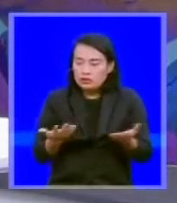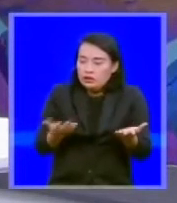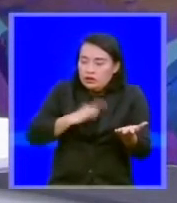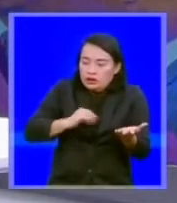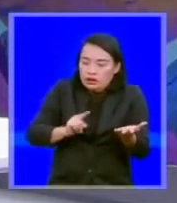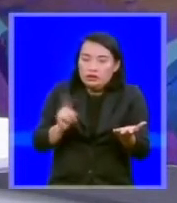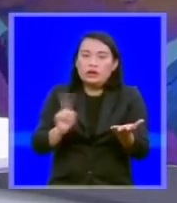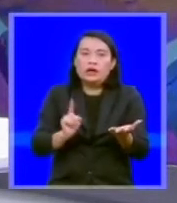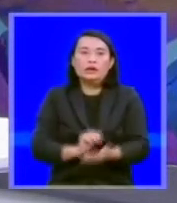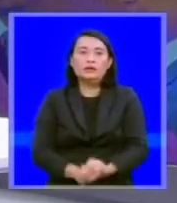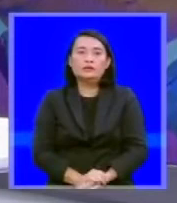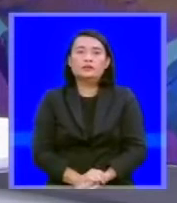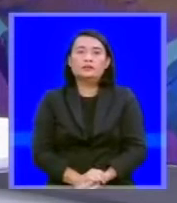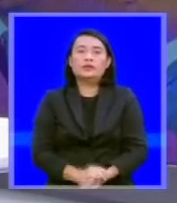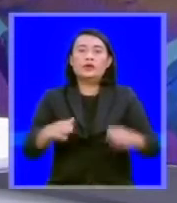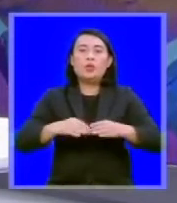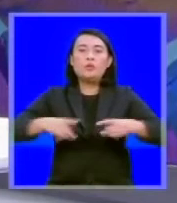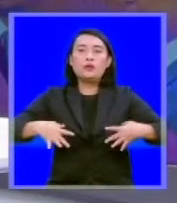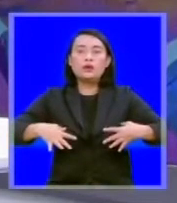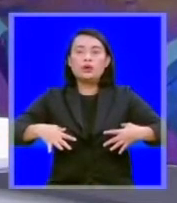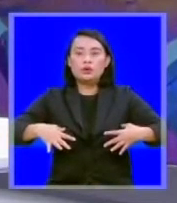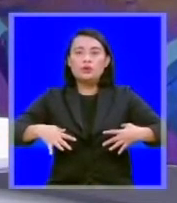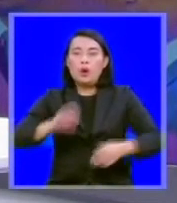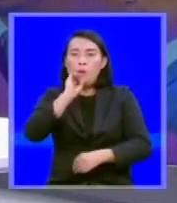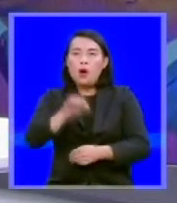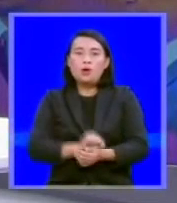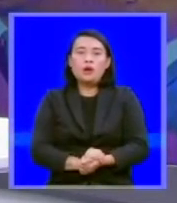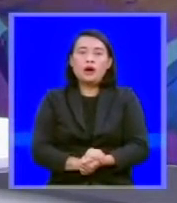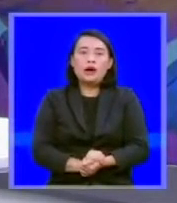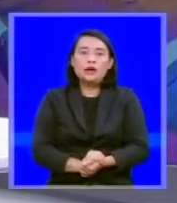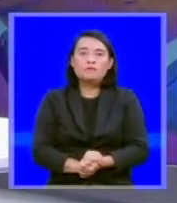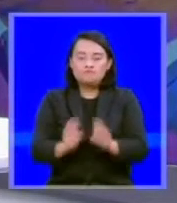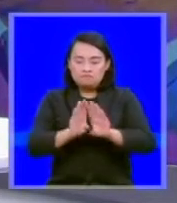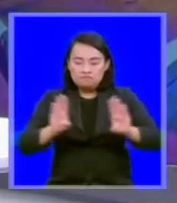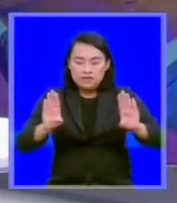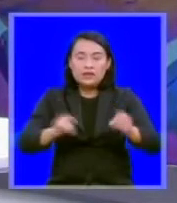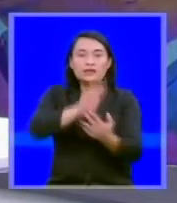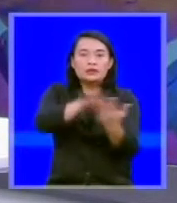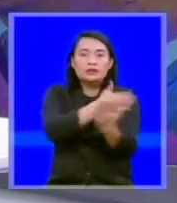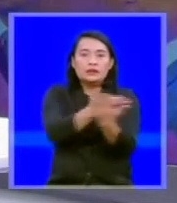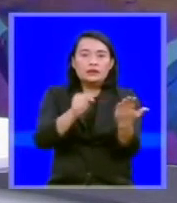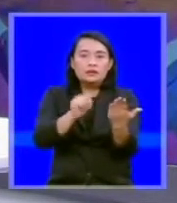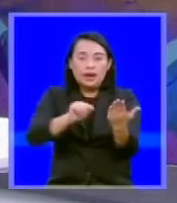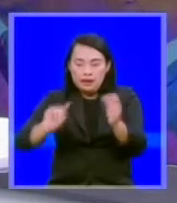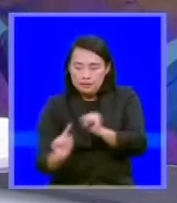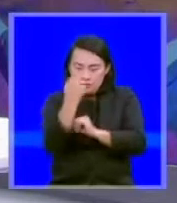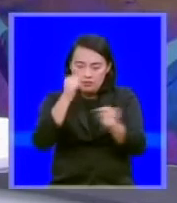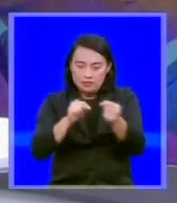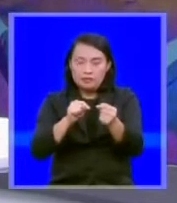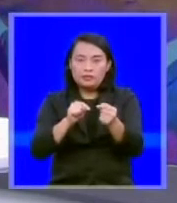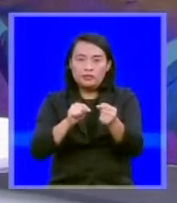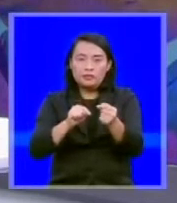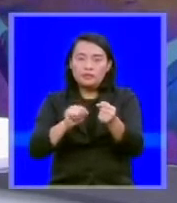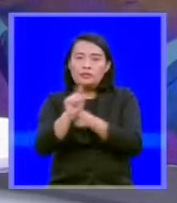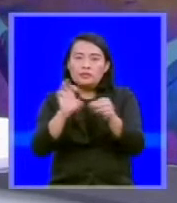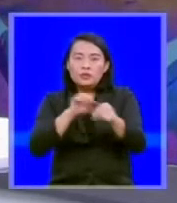ที่บอกไปนะครับฝ่ายค้านเนี่ยเขาบอกเลยเขาจะเปิดยุทธการรุ่งอรุณส ่ วนฝากฝั่งของฝ่ายรัฐบาลบอกว่าเดี๋ยวจะดับสุริยา